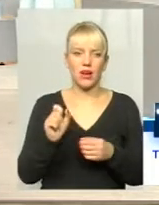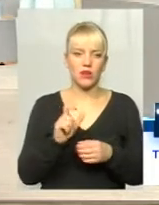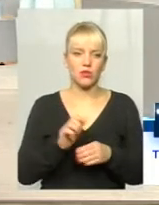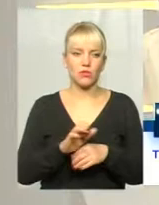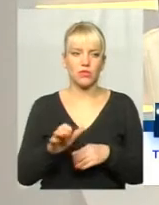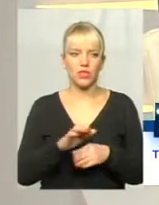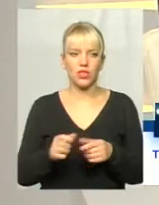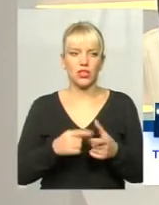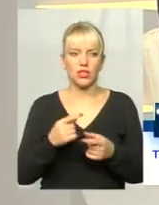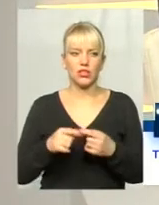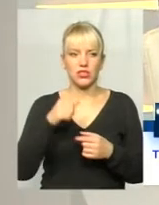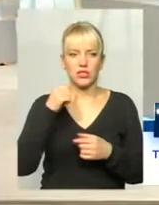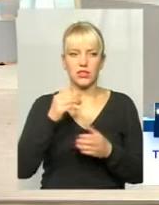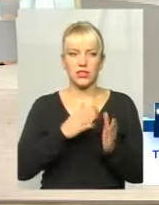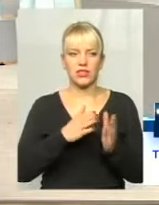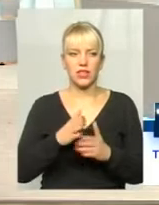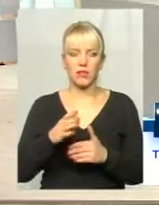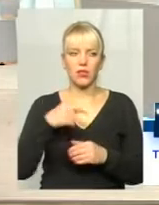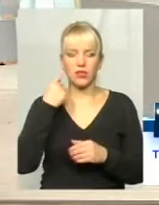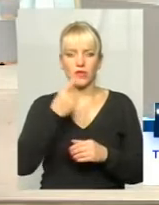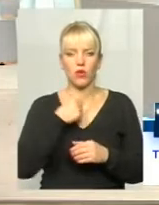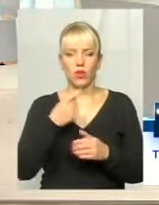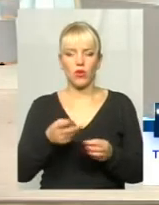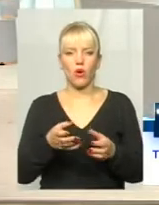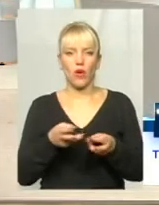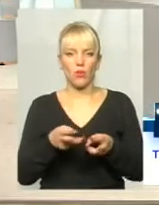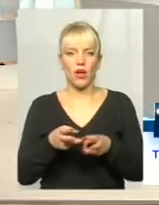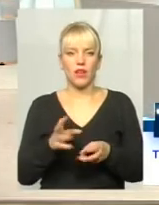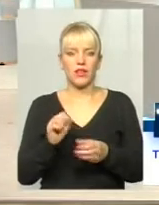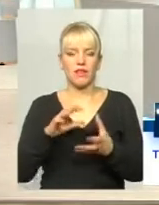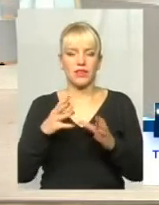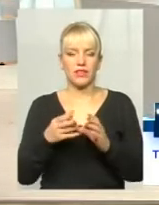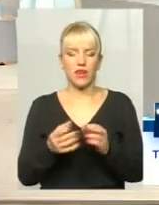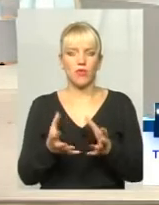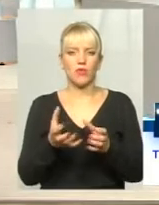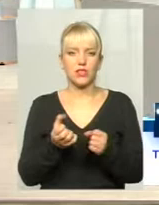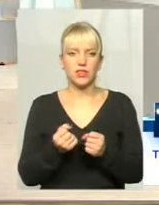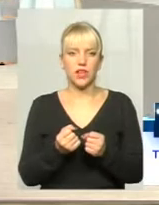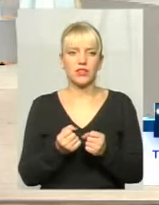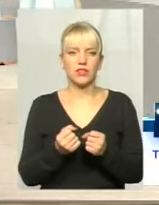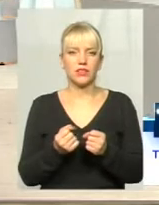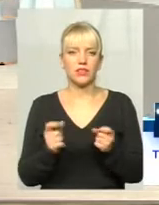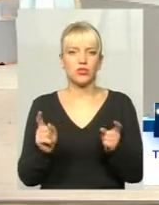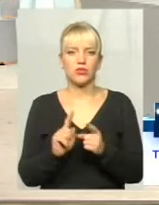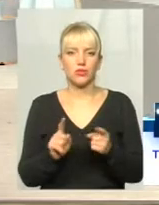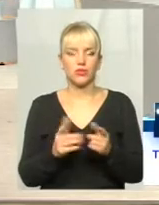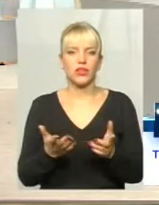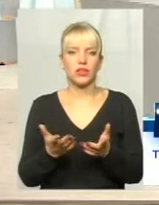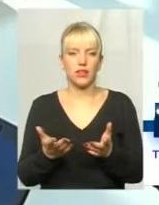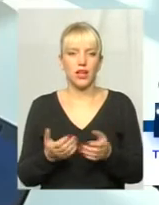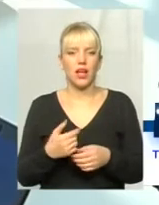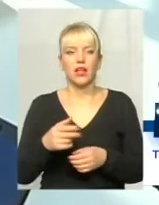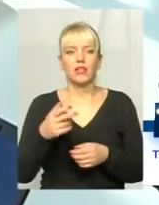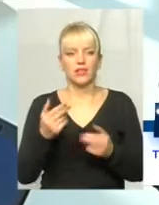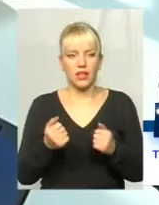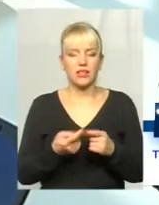чи системою індивідуального опалення, а в кінцевому результаті отримує десь такі проблеми. Такі випадки є.